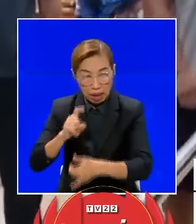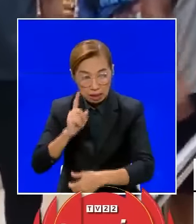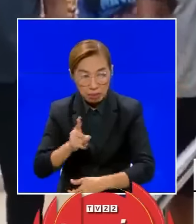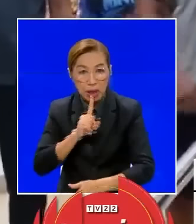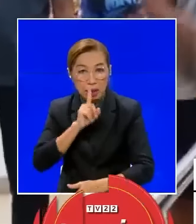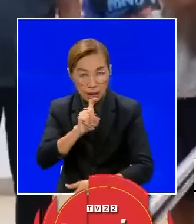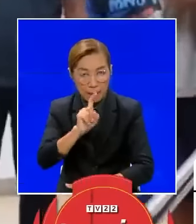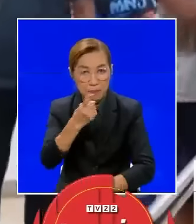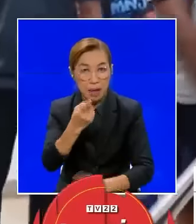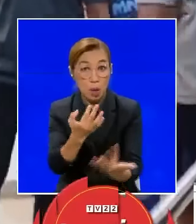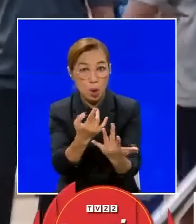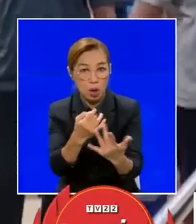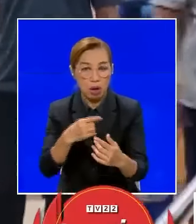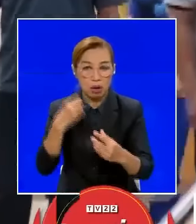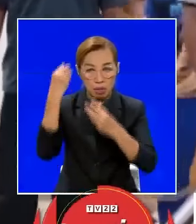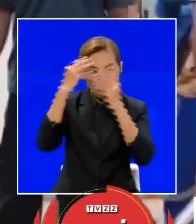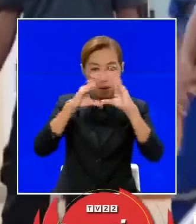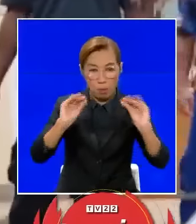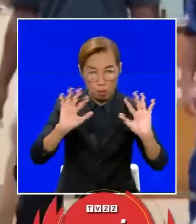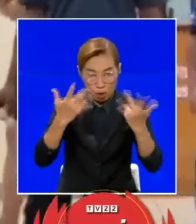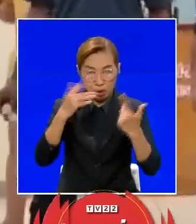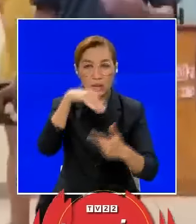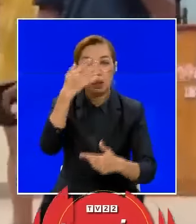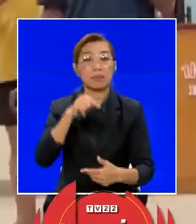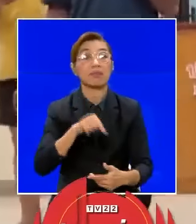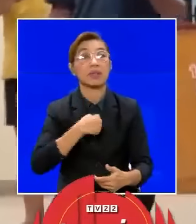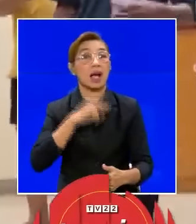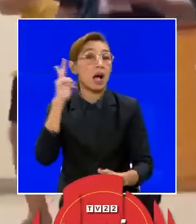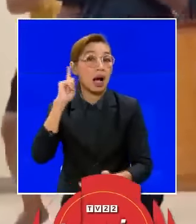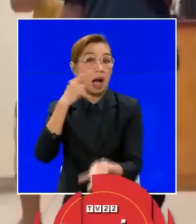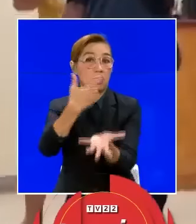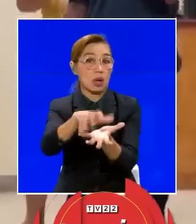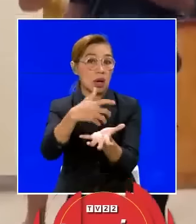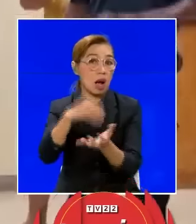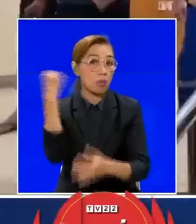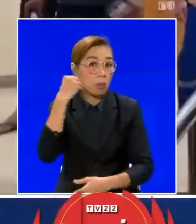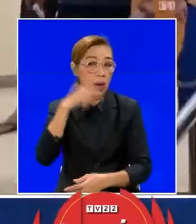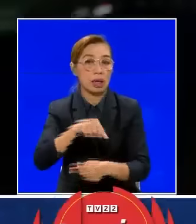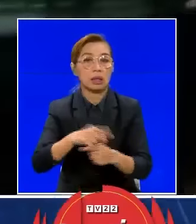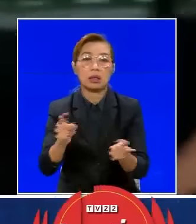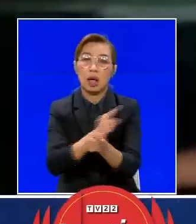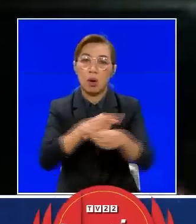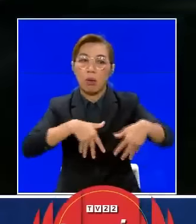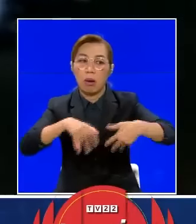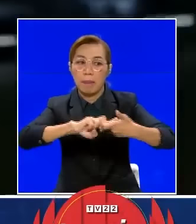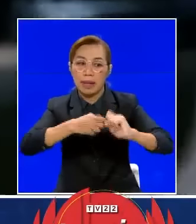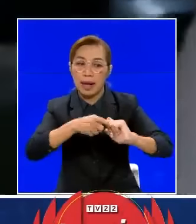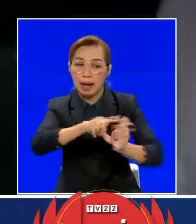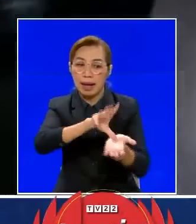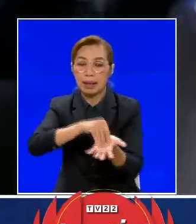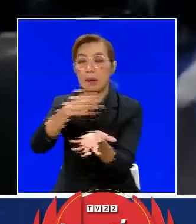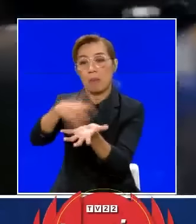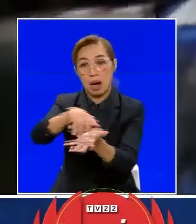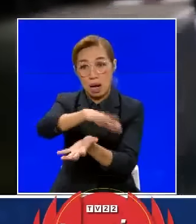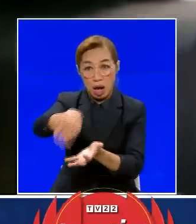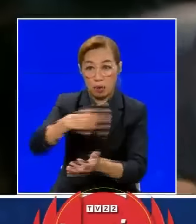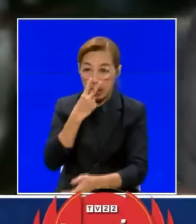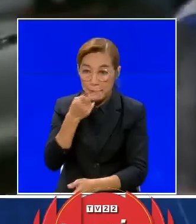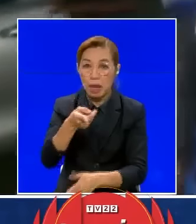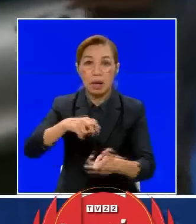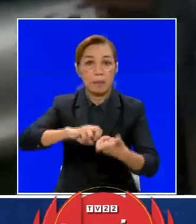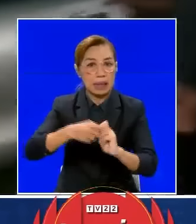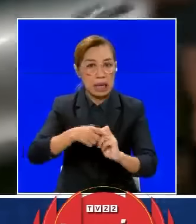ชัดๆอีกทีละกัน เราพยายามที่จะนำเสนอข่าวในลักษณะข่าวสังคมให้คุณผู้ชมได้เห็นแบบนี้ทุกวันนะว่าสรุปแล้วเนี่ยปัญห